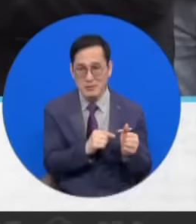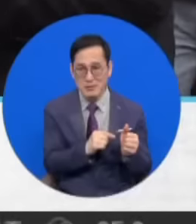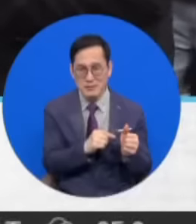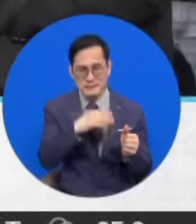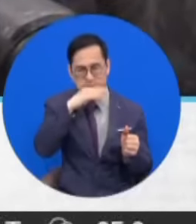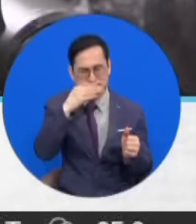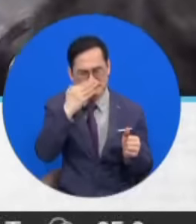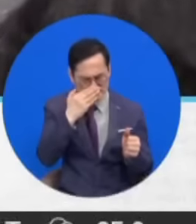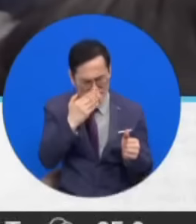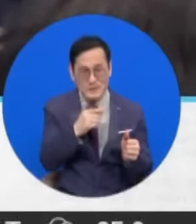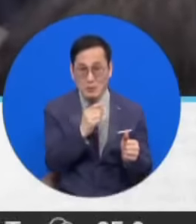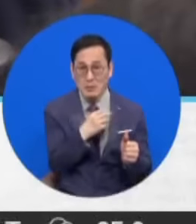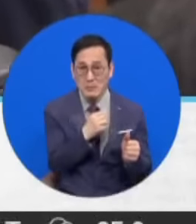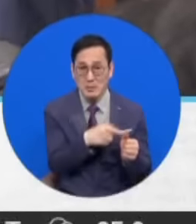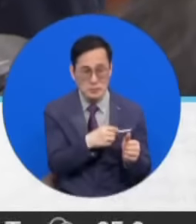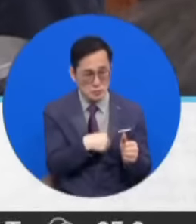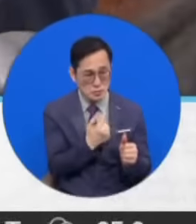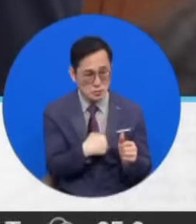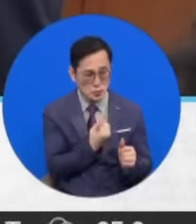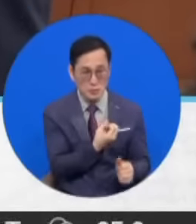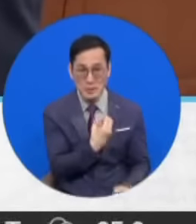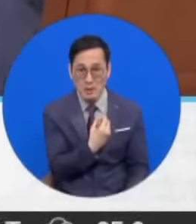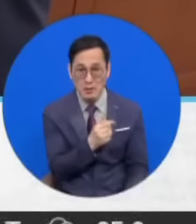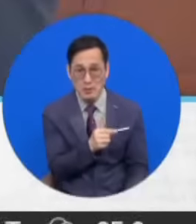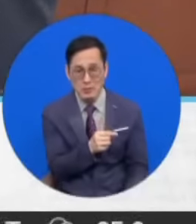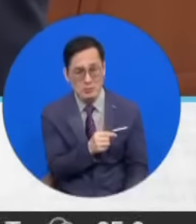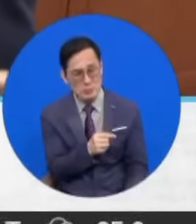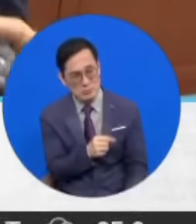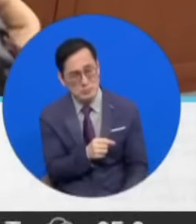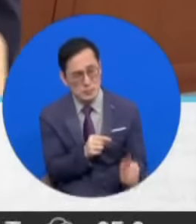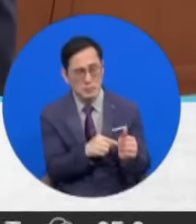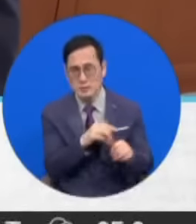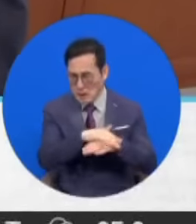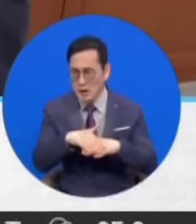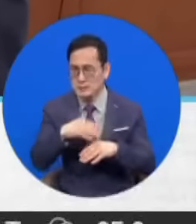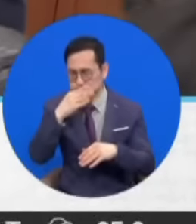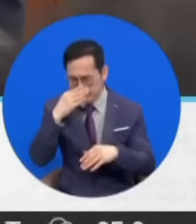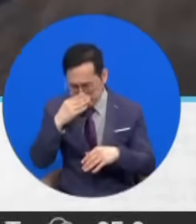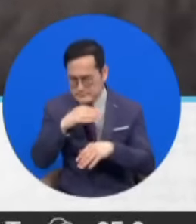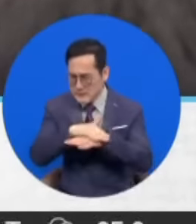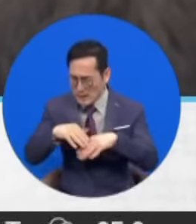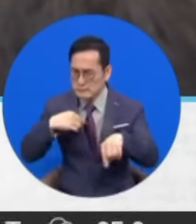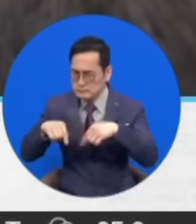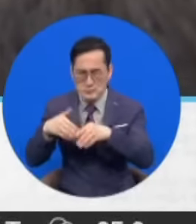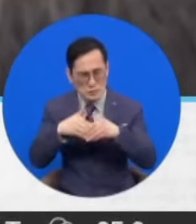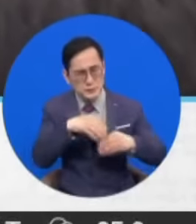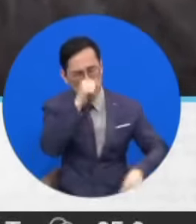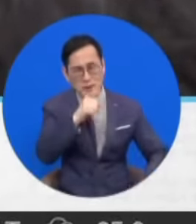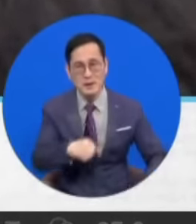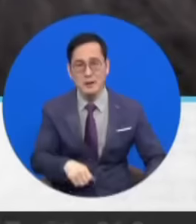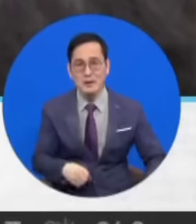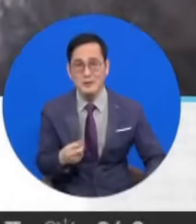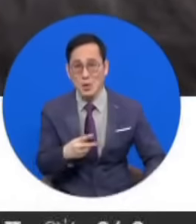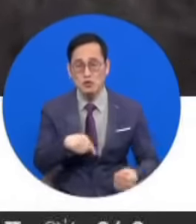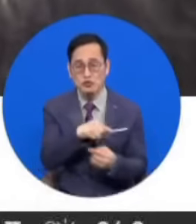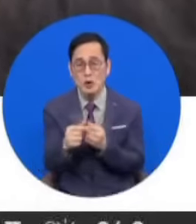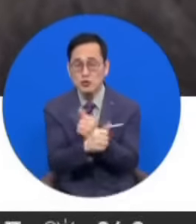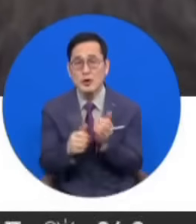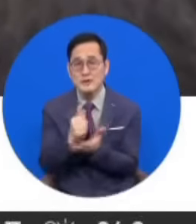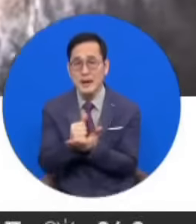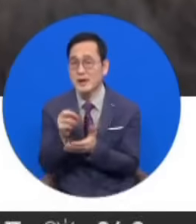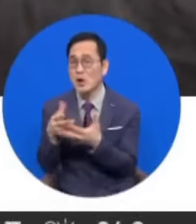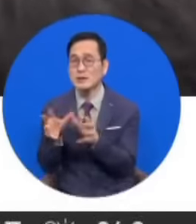좋겠어요. 그런데 이거 뭐 예정된 거예요. 왜냐하면 이제 운영위원회는 원래 여당이 운영위원장 맞잖아요. 근데